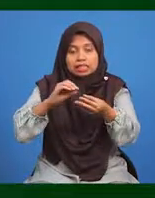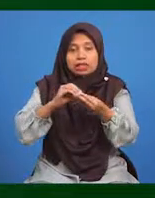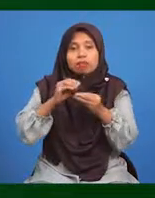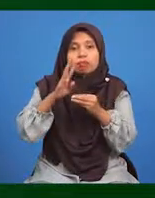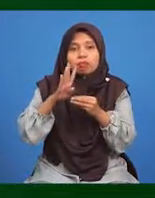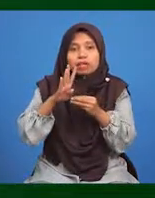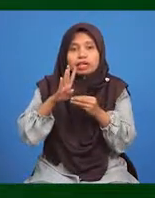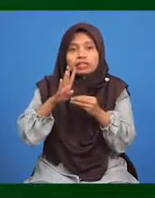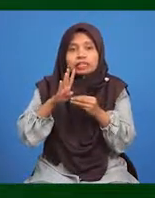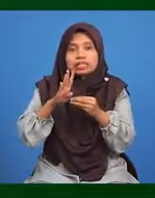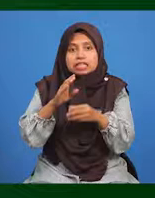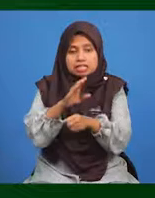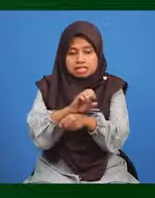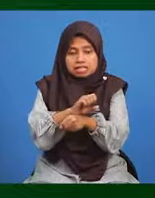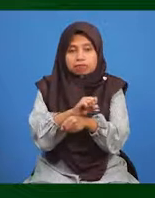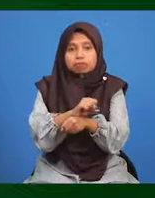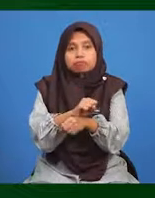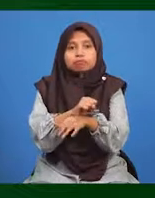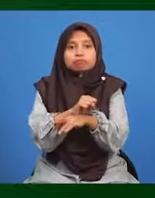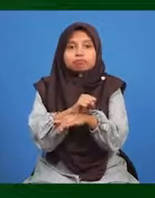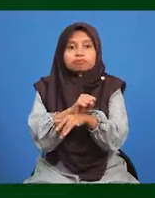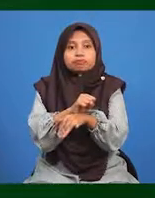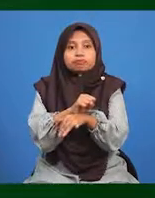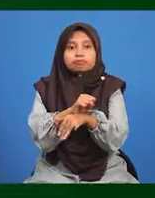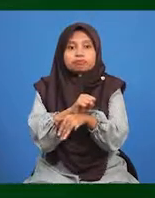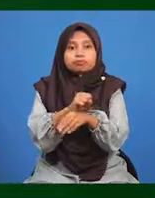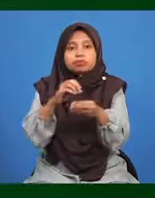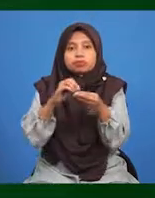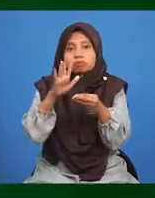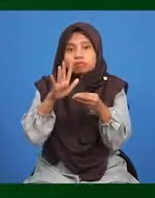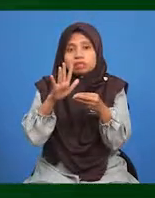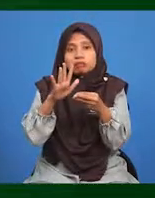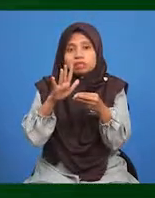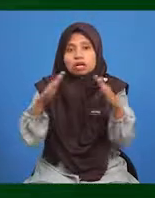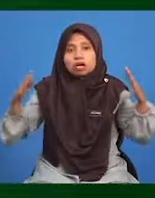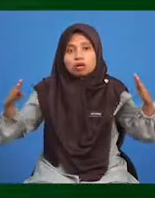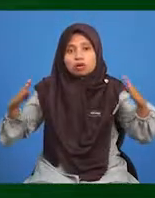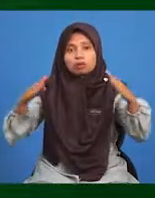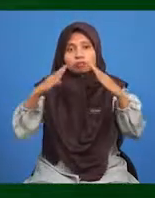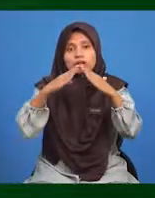keempat, semut. Dan contoh yang kelima, rumah.